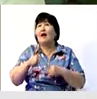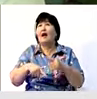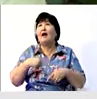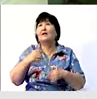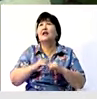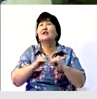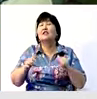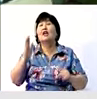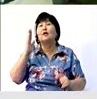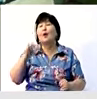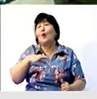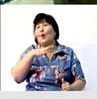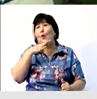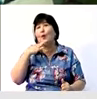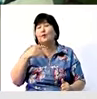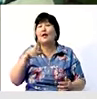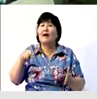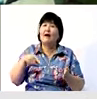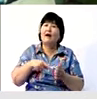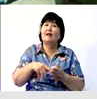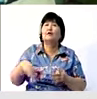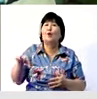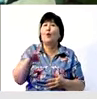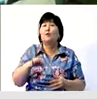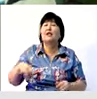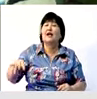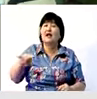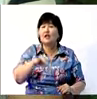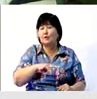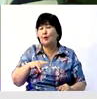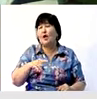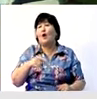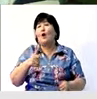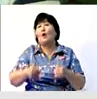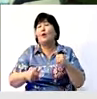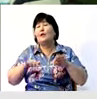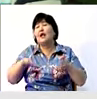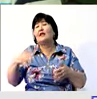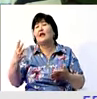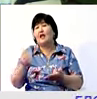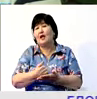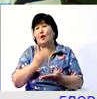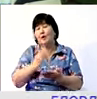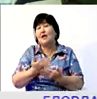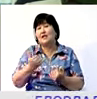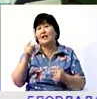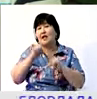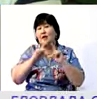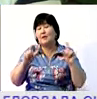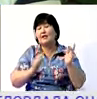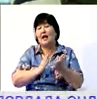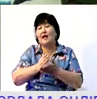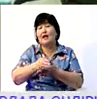шындай бастады. Көп деген жа қалалық, облыстық республикалық орындарды ие болды. Және де мектеп табалдырын